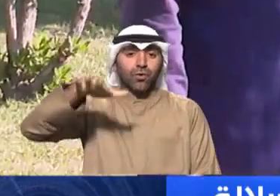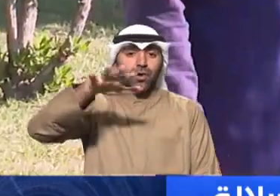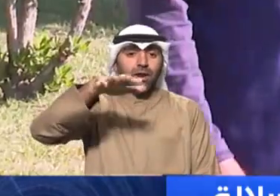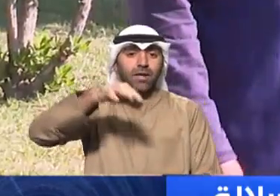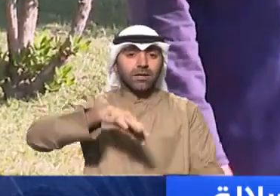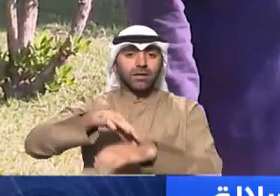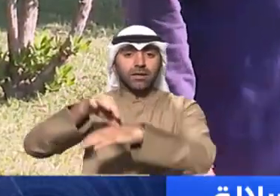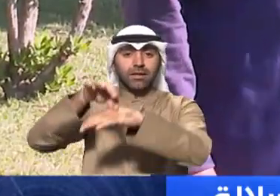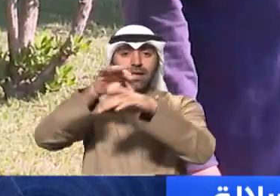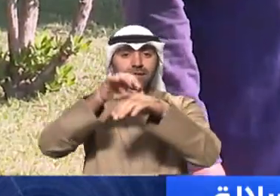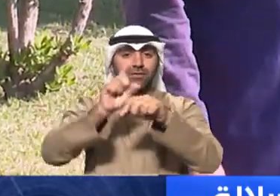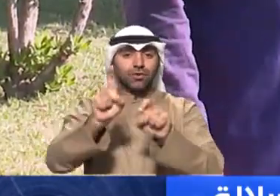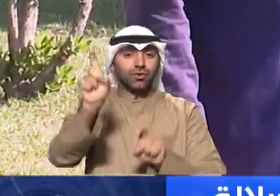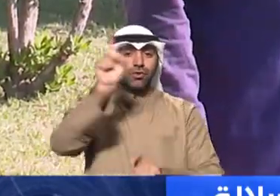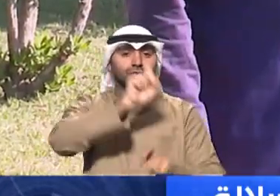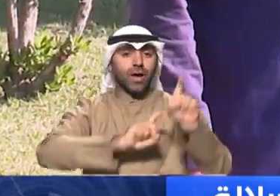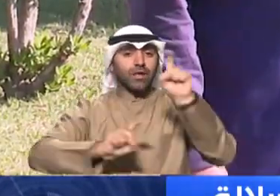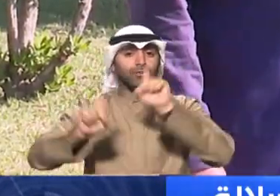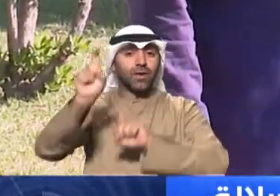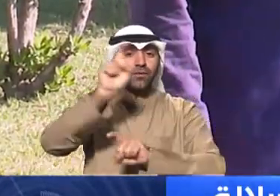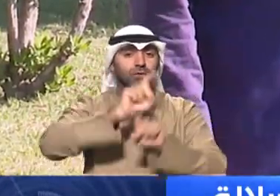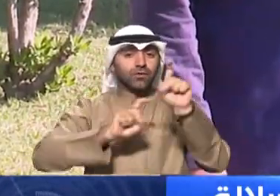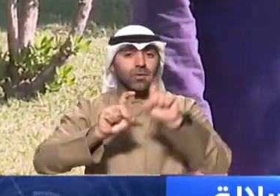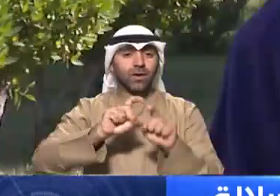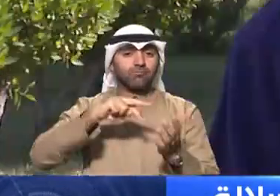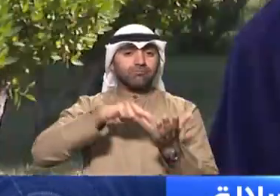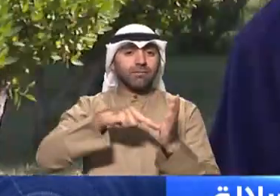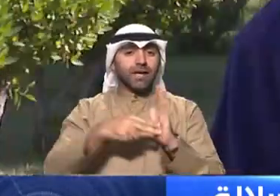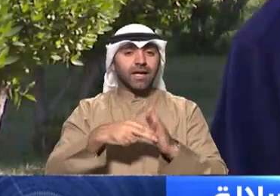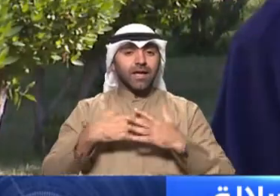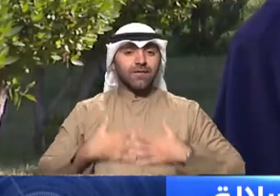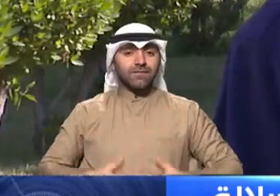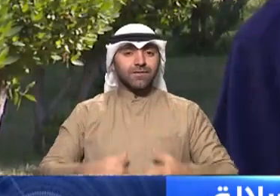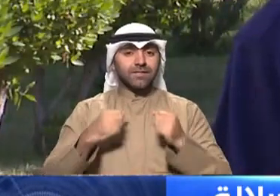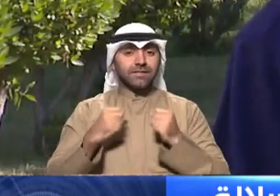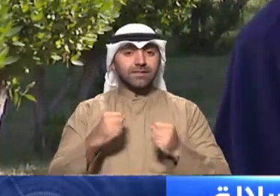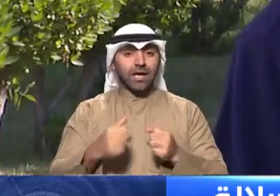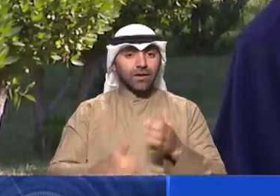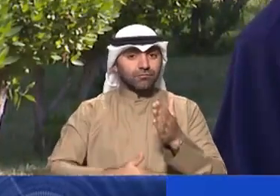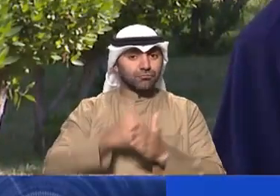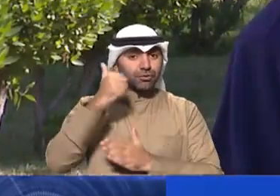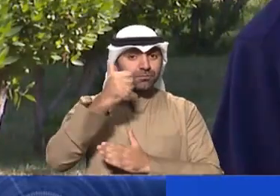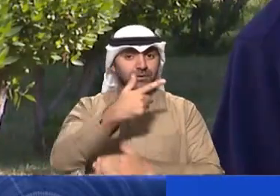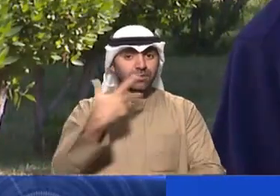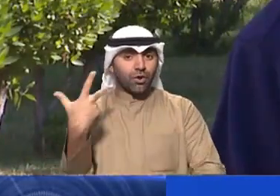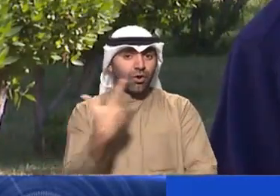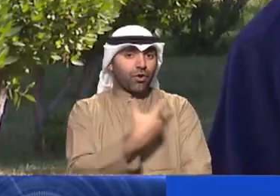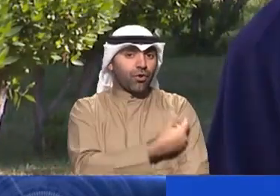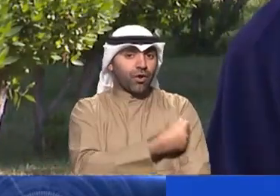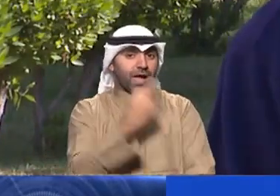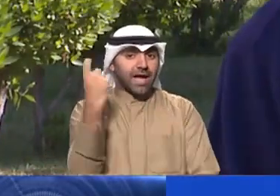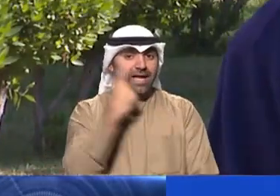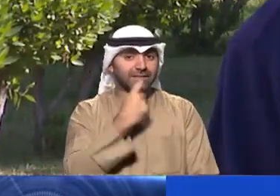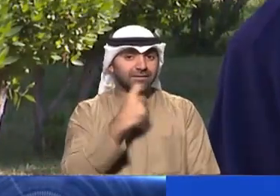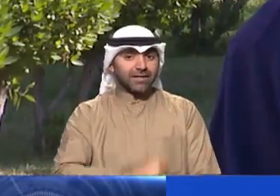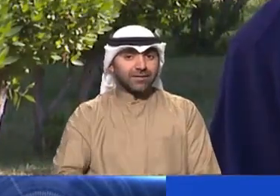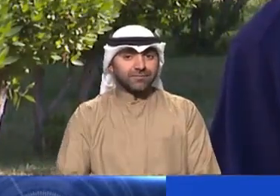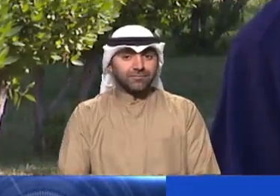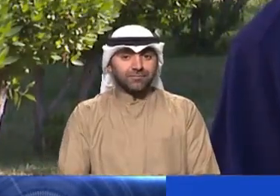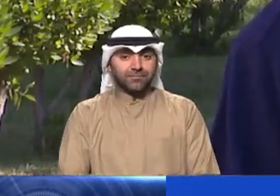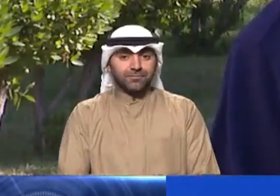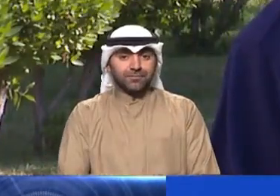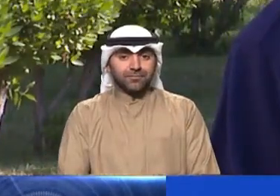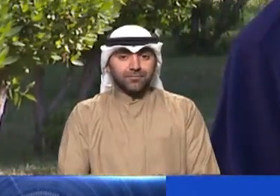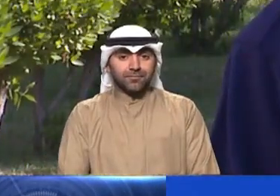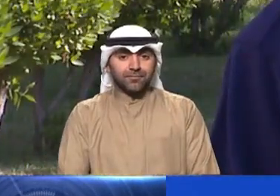فاعلية اللقاحات ضد هذا الفيروس؟ عشان اللقاح لا يعمل، يجب